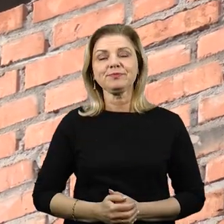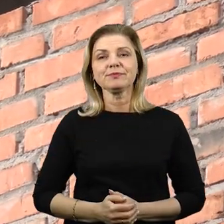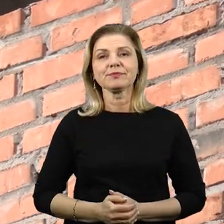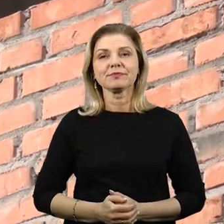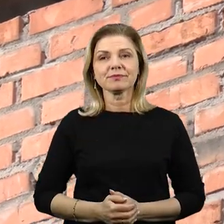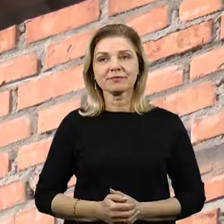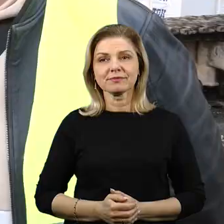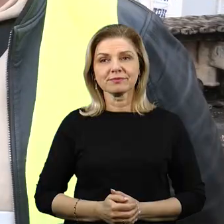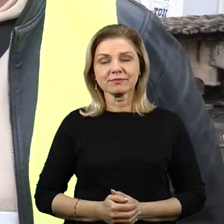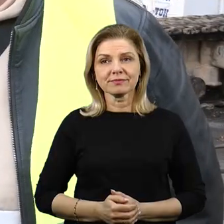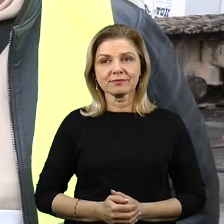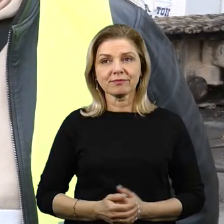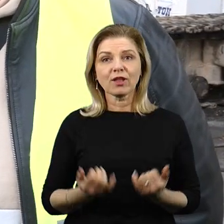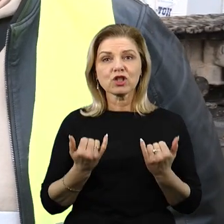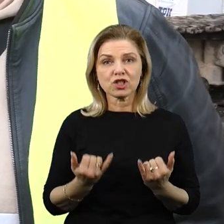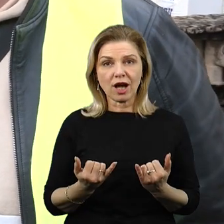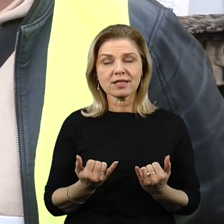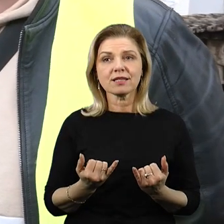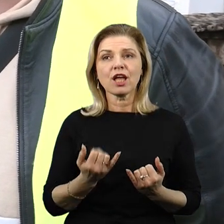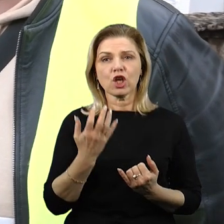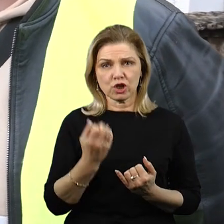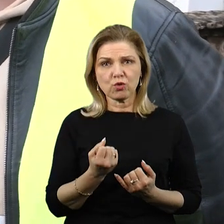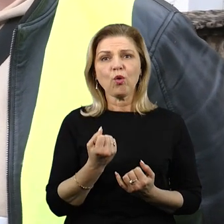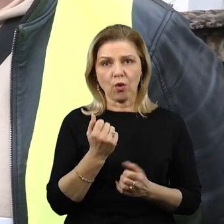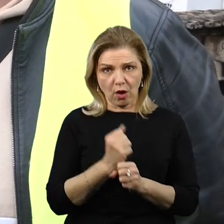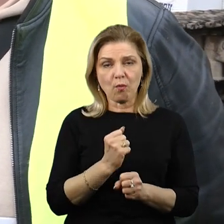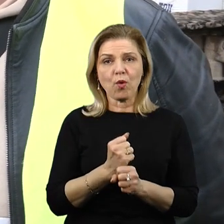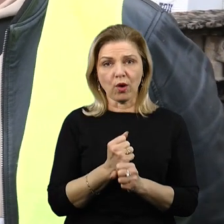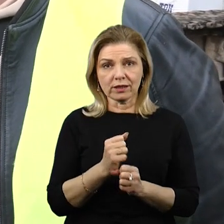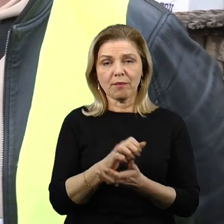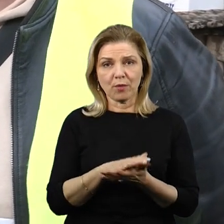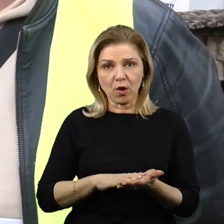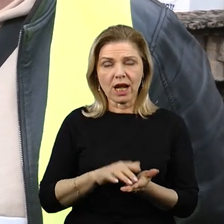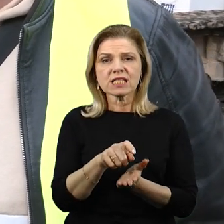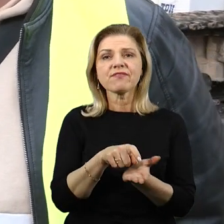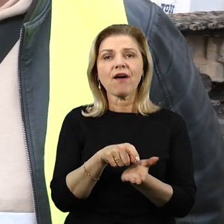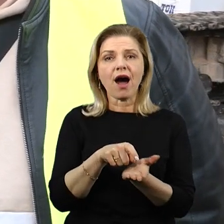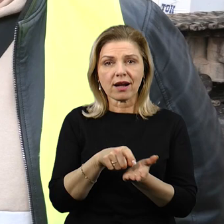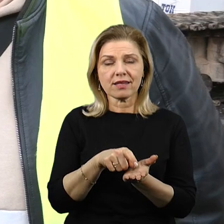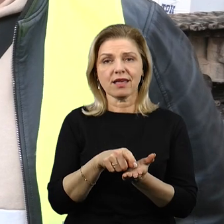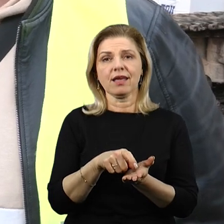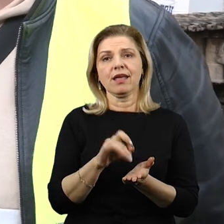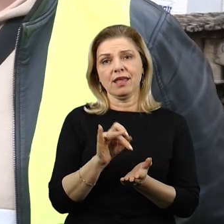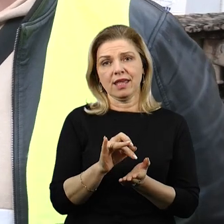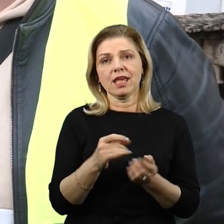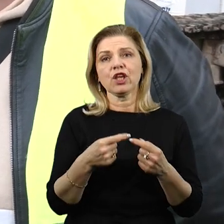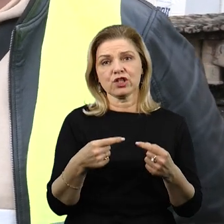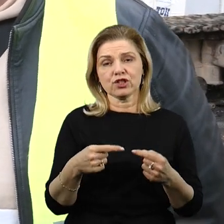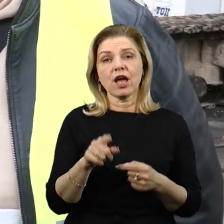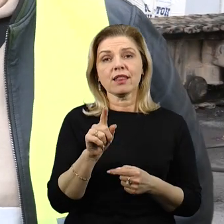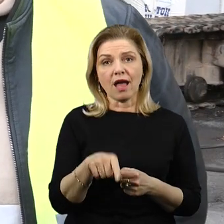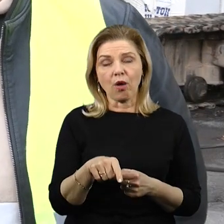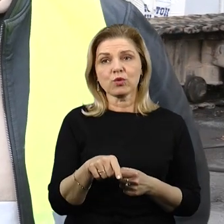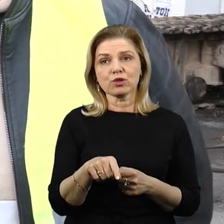поверхи сечас ведуться ще монолітні роботи зварні роботи мурування е також